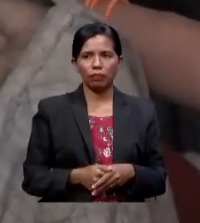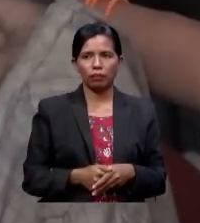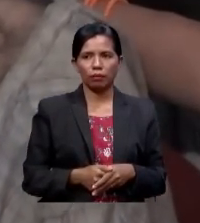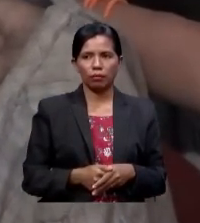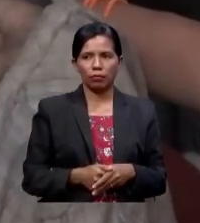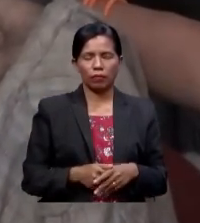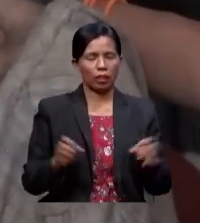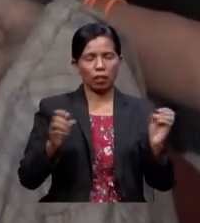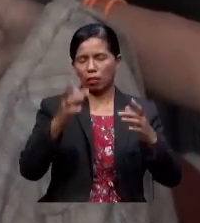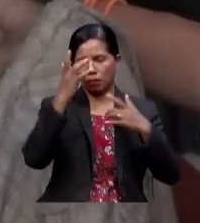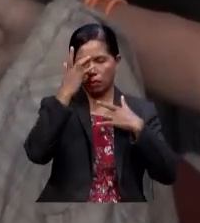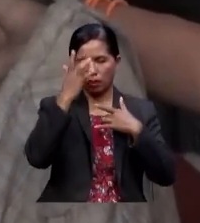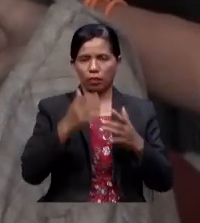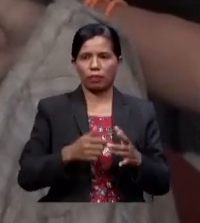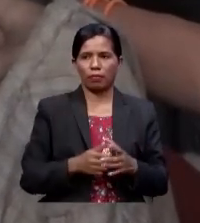Lamora sida.